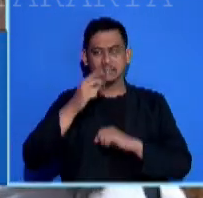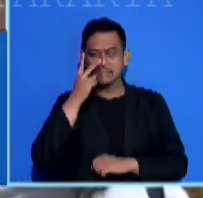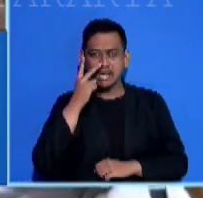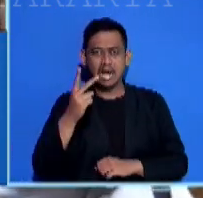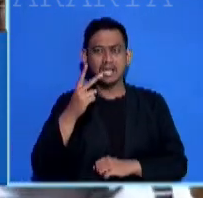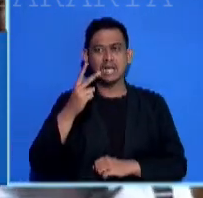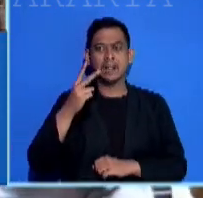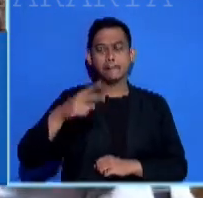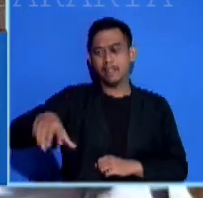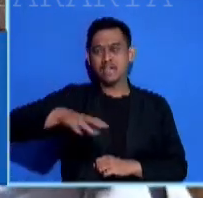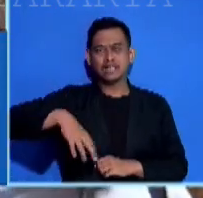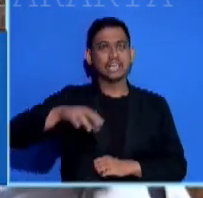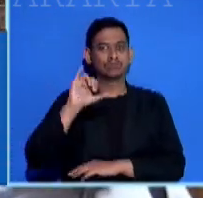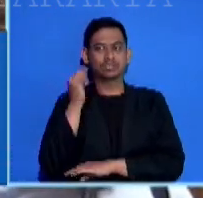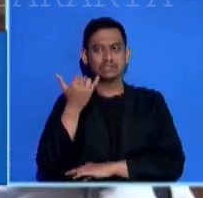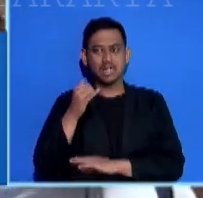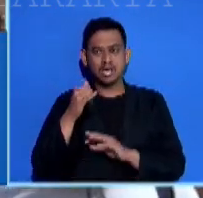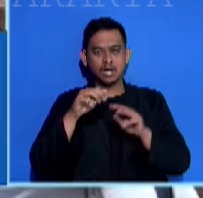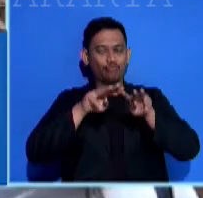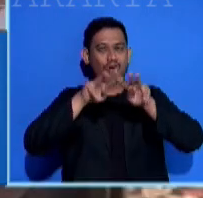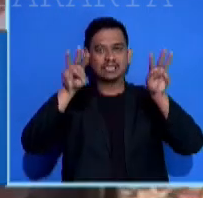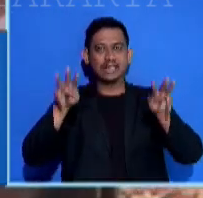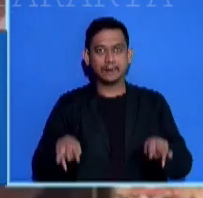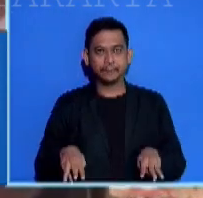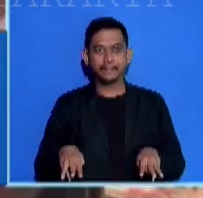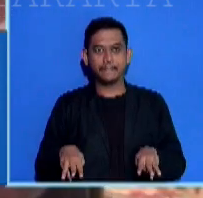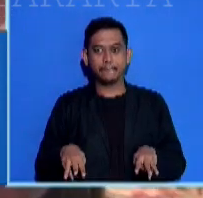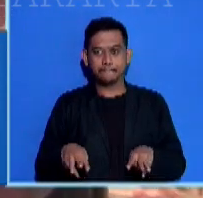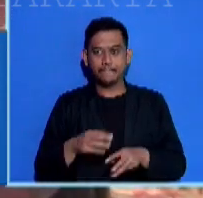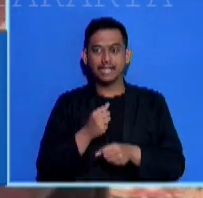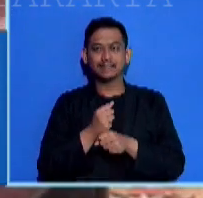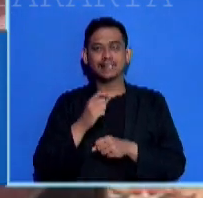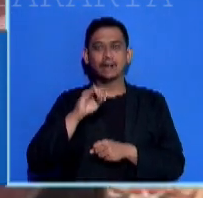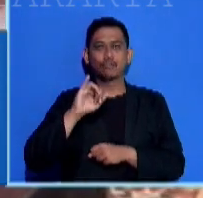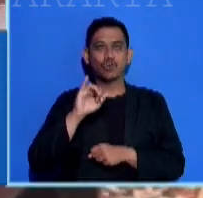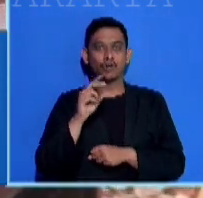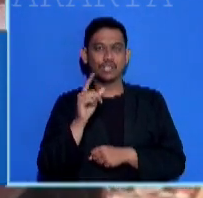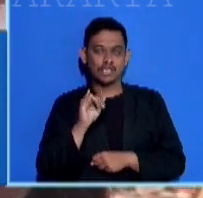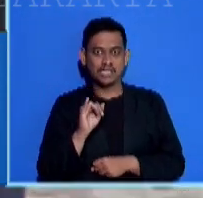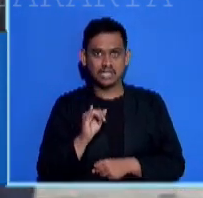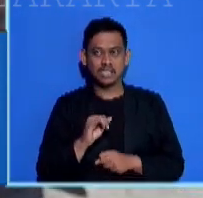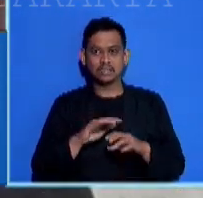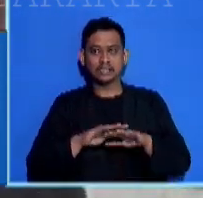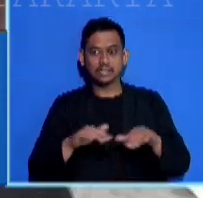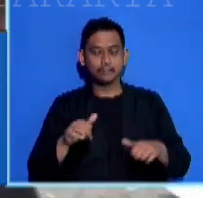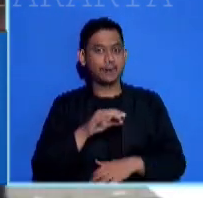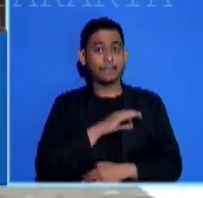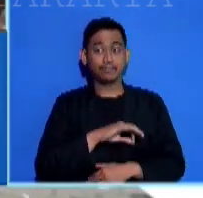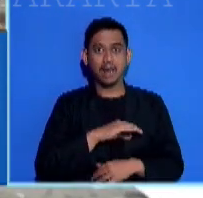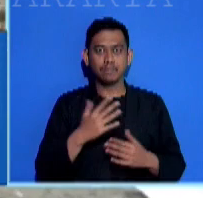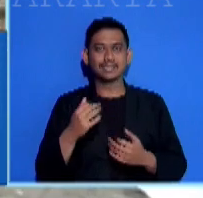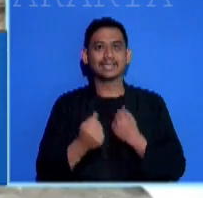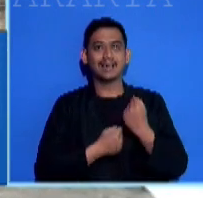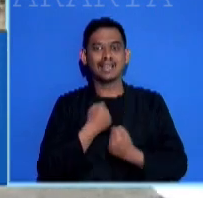Yogyakarta terhadap keberadaan Museum Seniman Giri Sabto, yang diharapkan bisa segera dirampungkan dan bisa dimanfaatkan untuk kegiatan